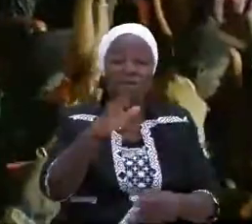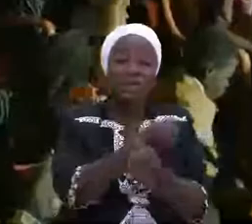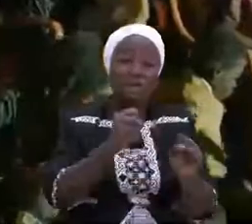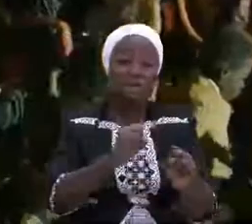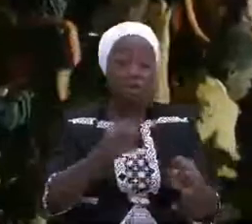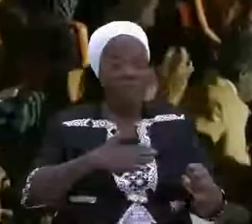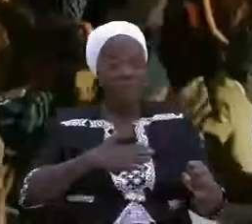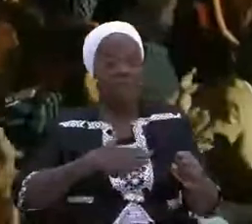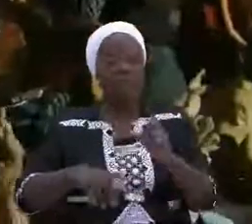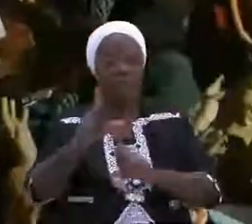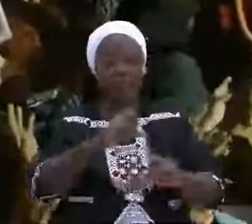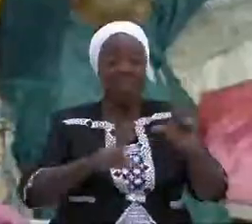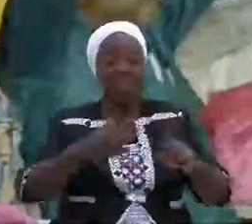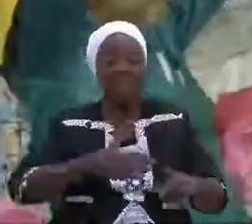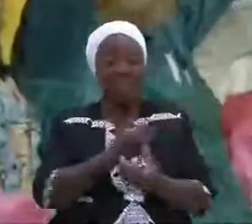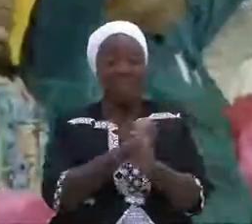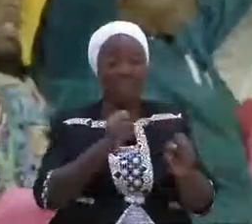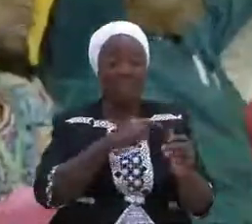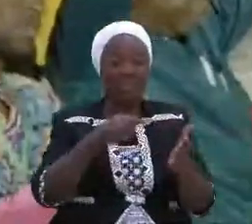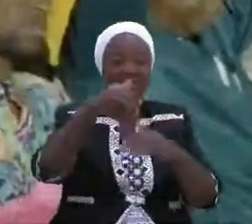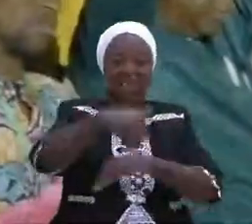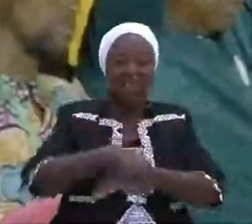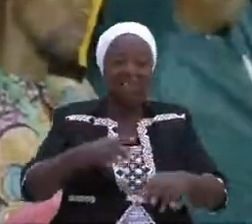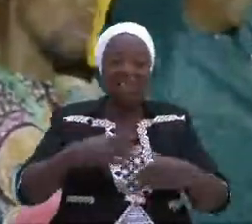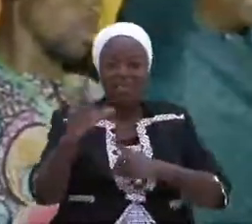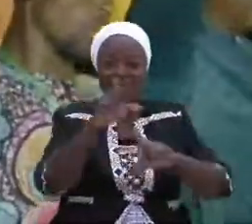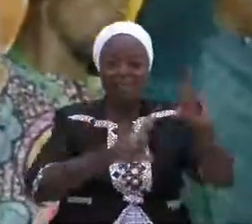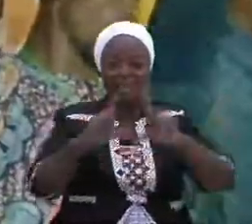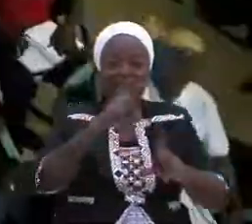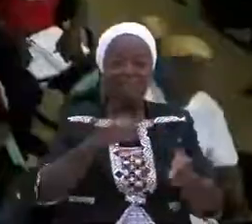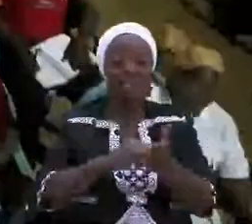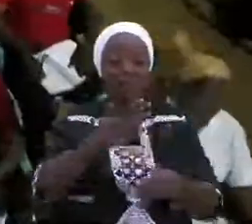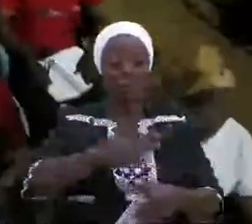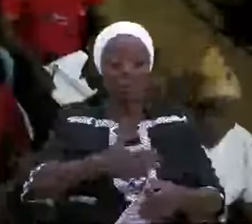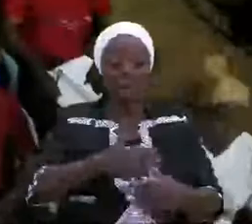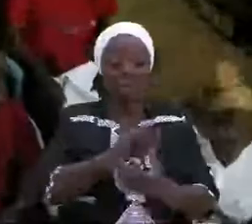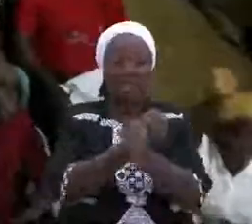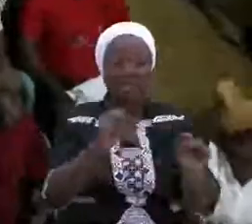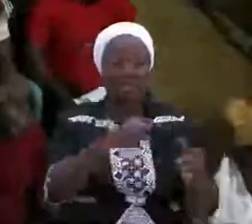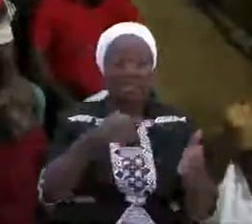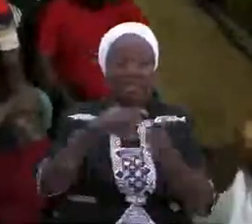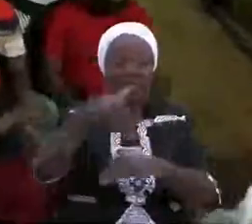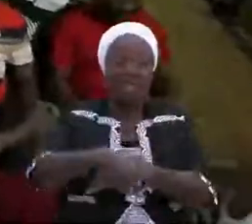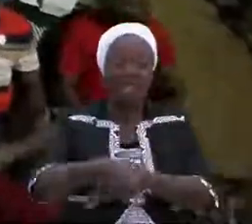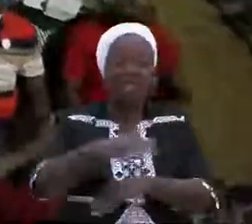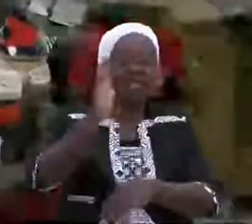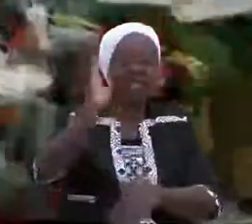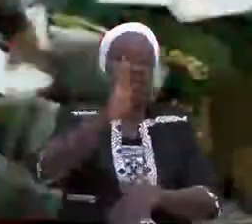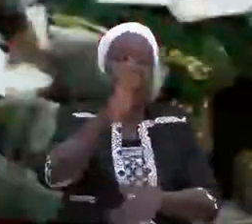soir, mon salut ce soir. Je ne t'entends pas, mon salut ce soir